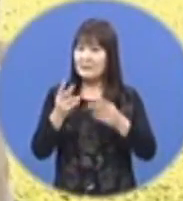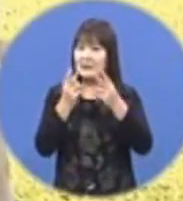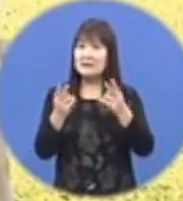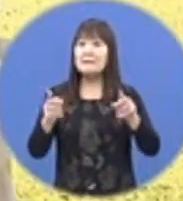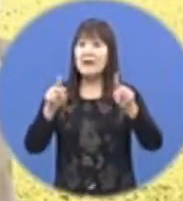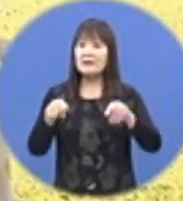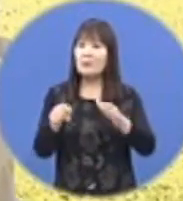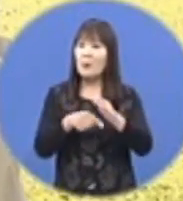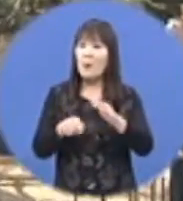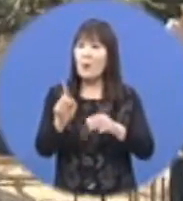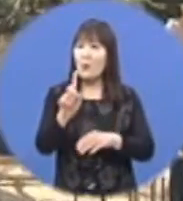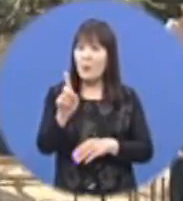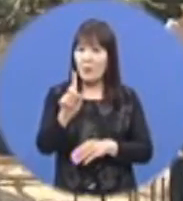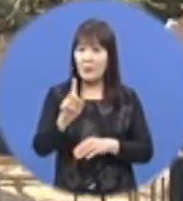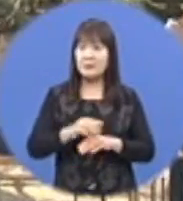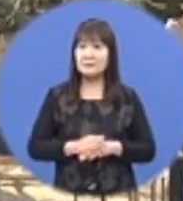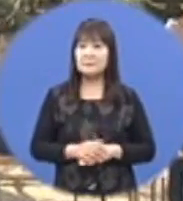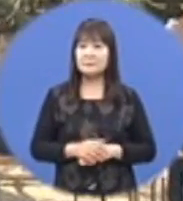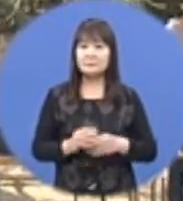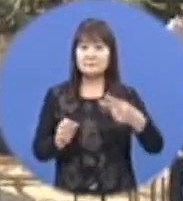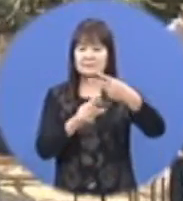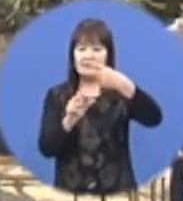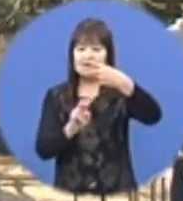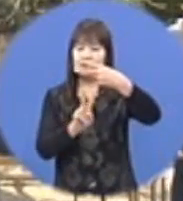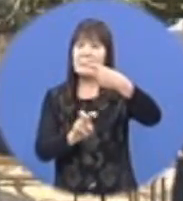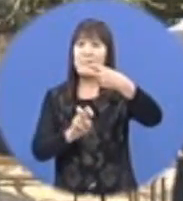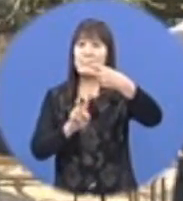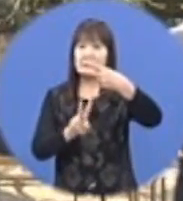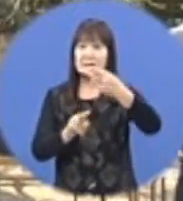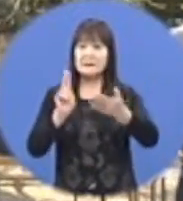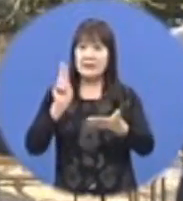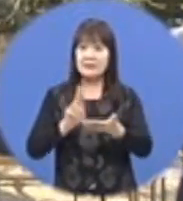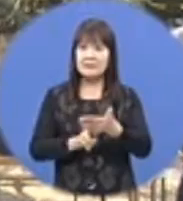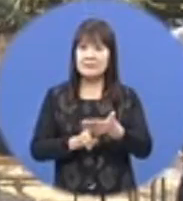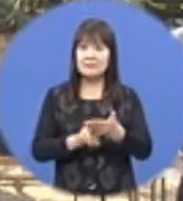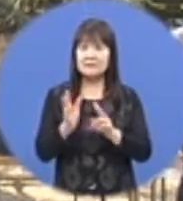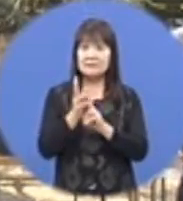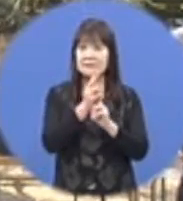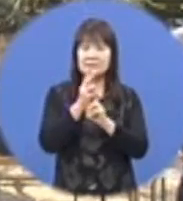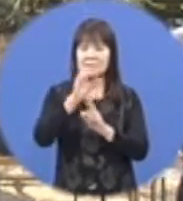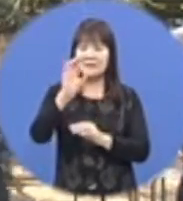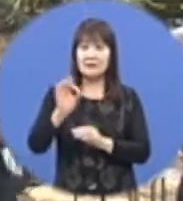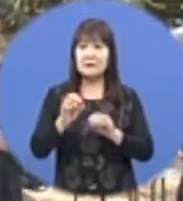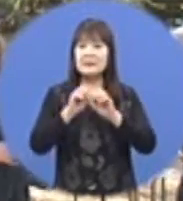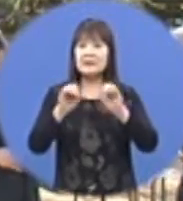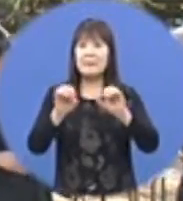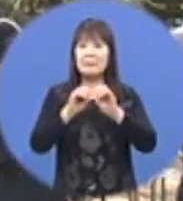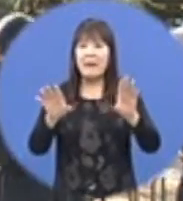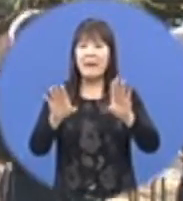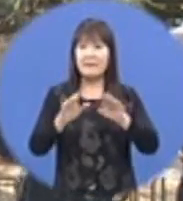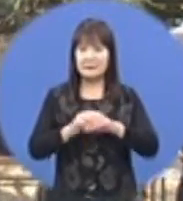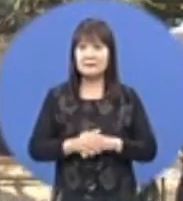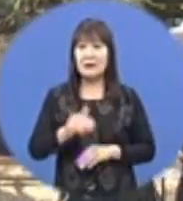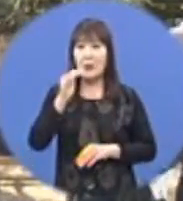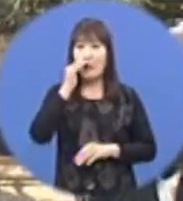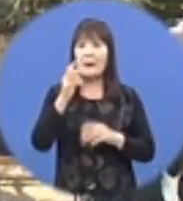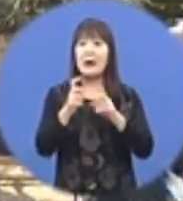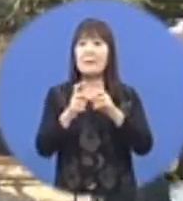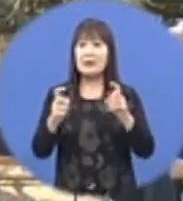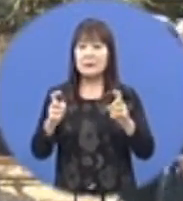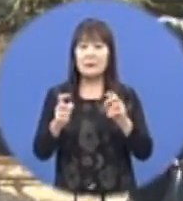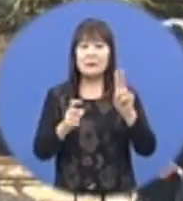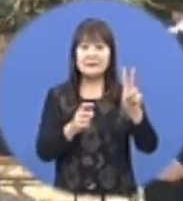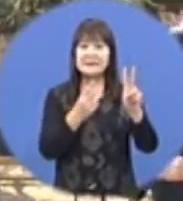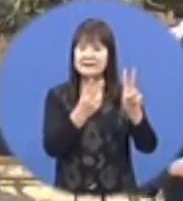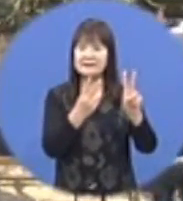ントなんですか？ はい、2月22日に制定されている忍者の日のキャンペーンイベントとして、和歌山城2